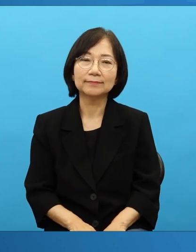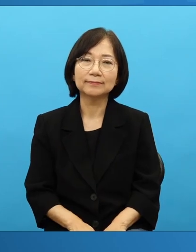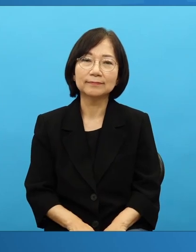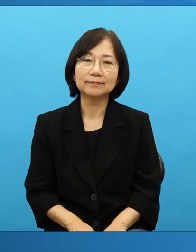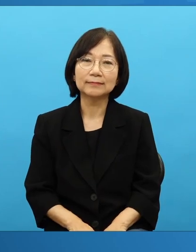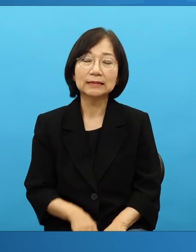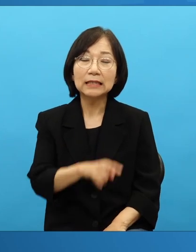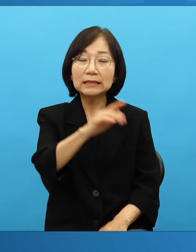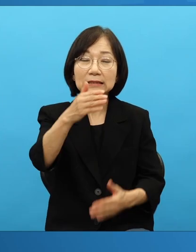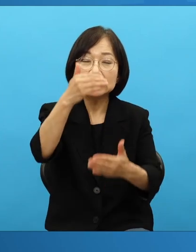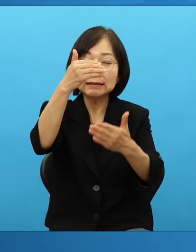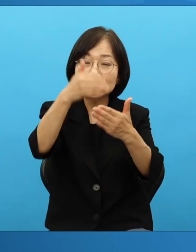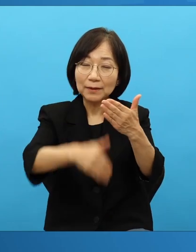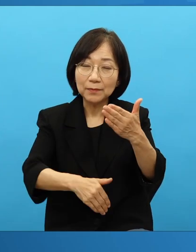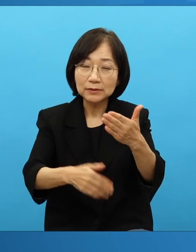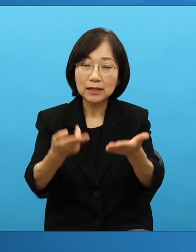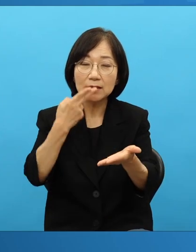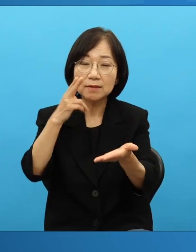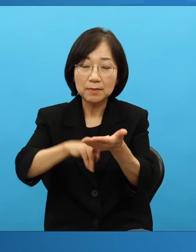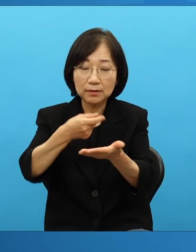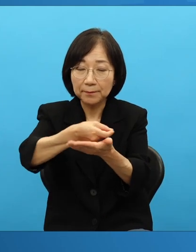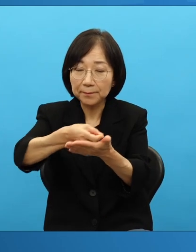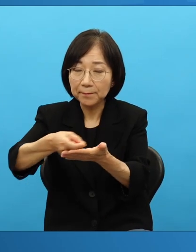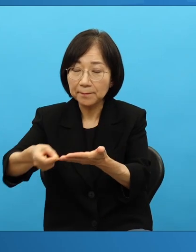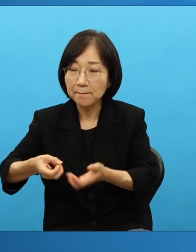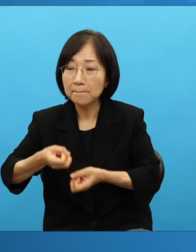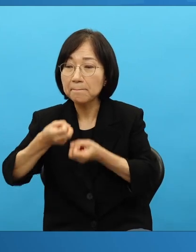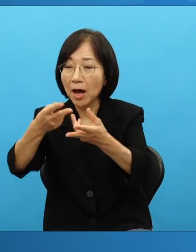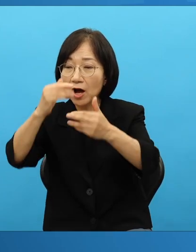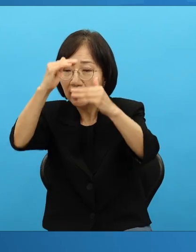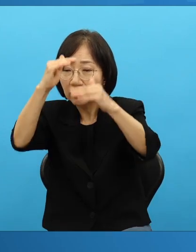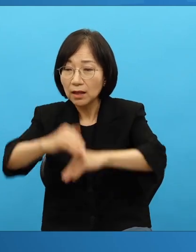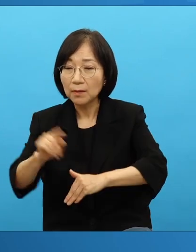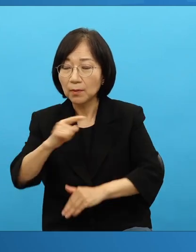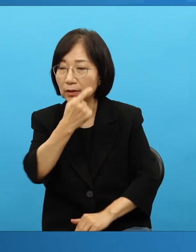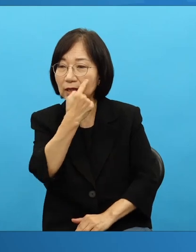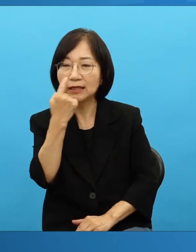나머지 모든 서신은 증거 기록물입니다.